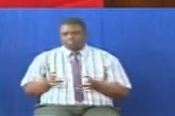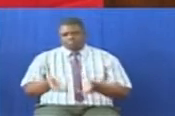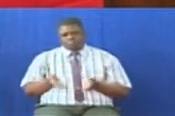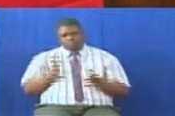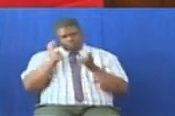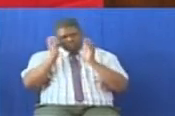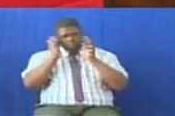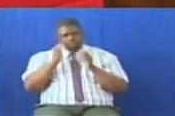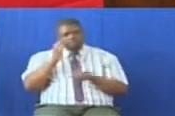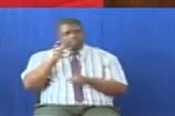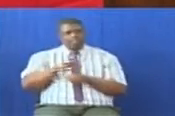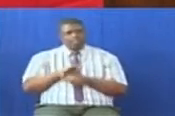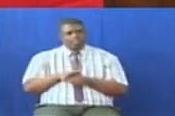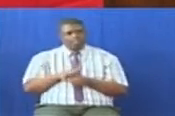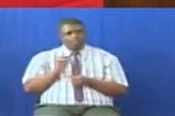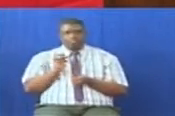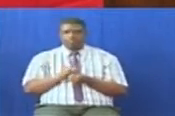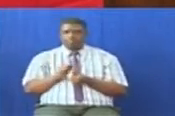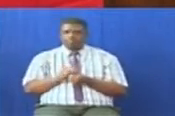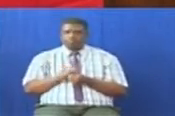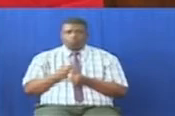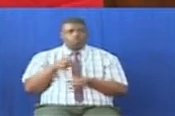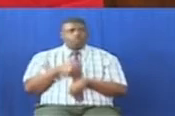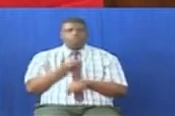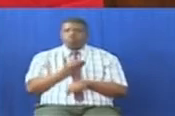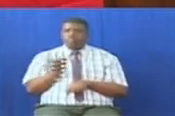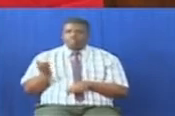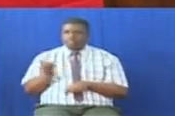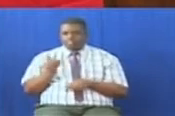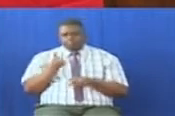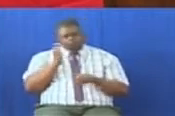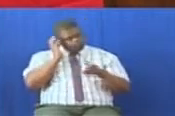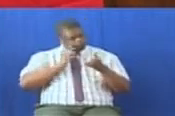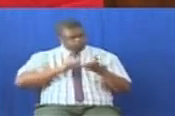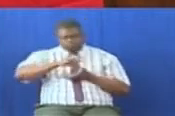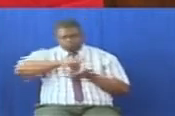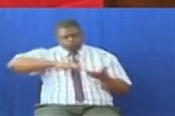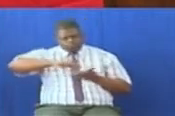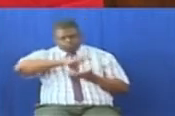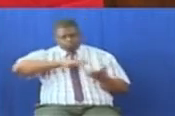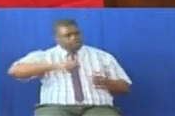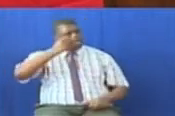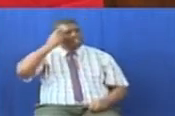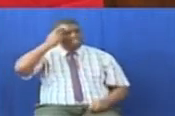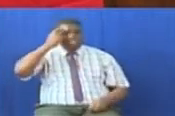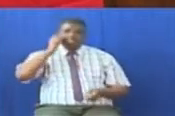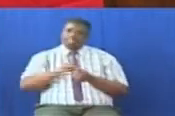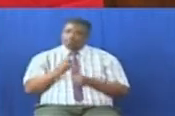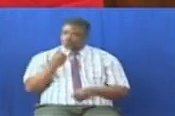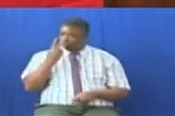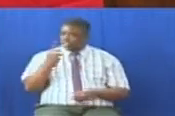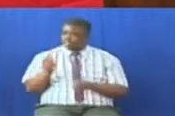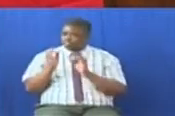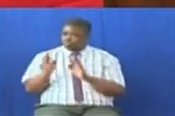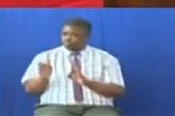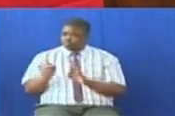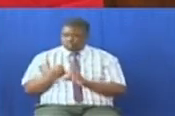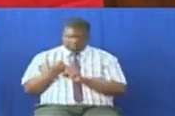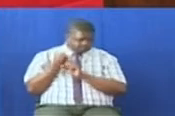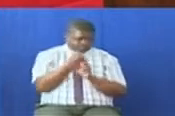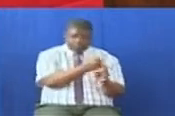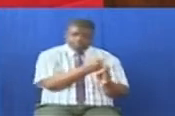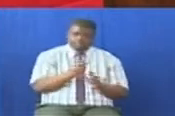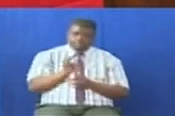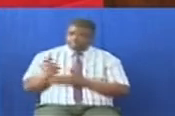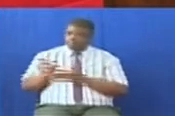nyingi, anakuwa na mambo ambayo wakati mwingine yanamvuruga kiakili, jambo ambalo tunapaswa tuliangalie na kusukuma sana ili